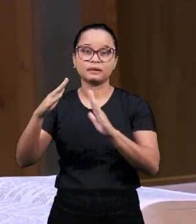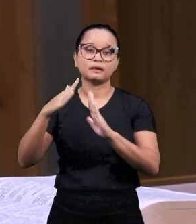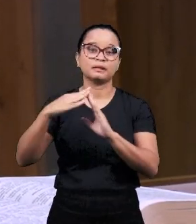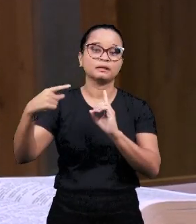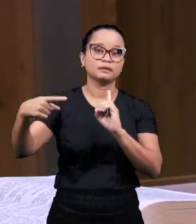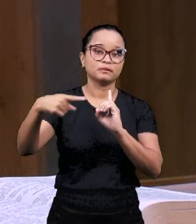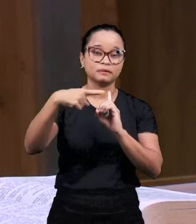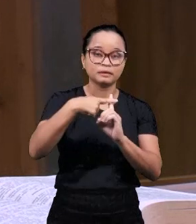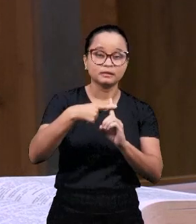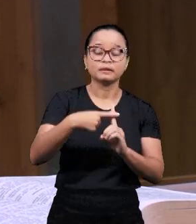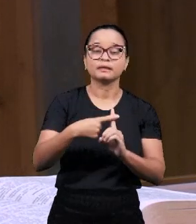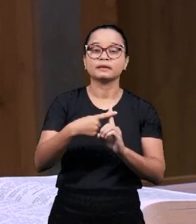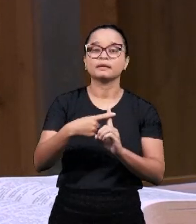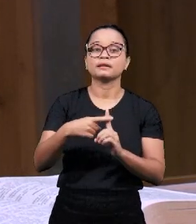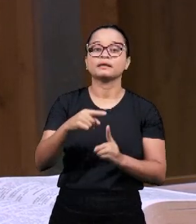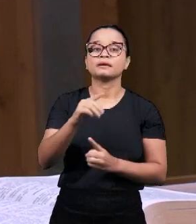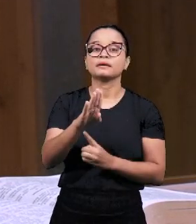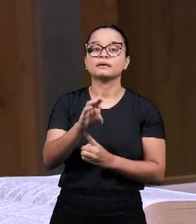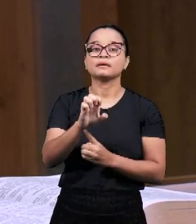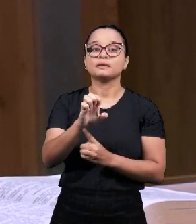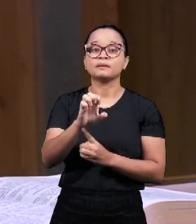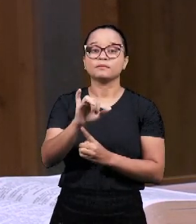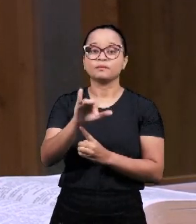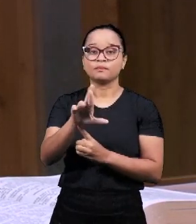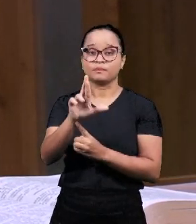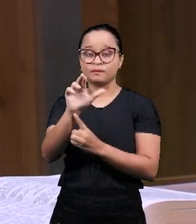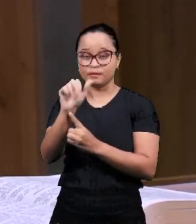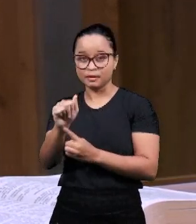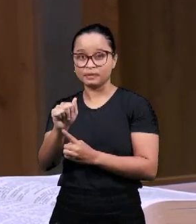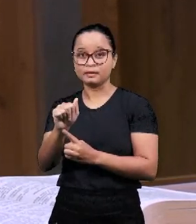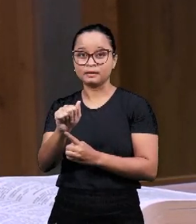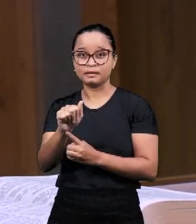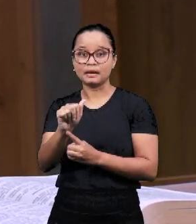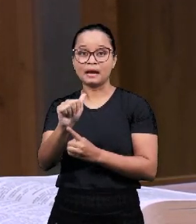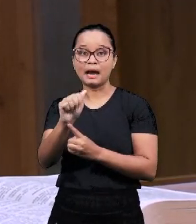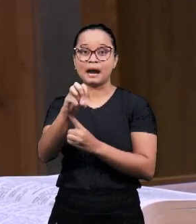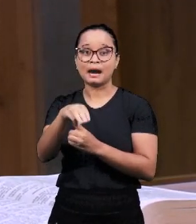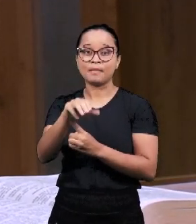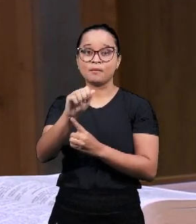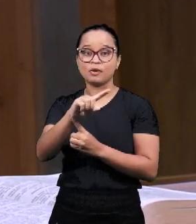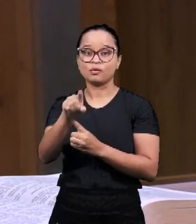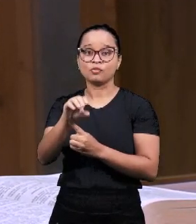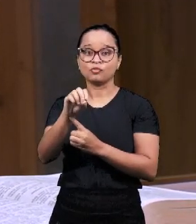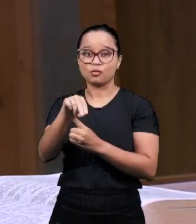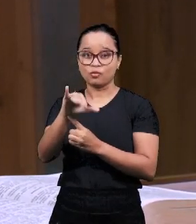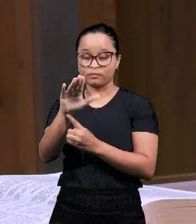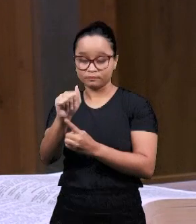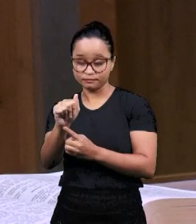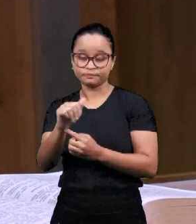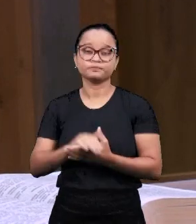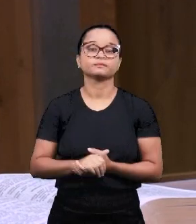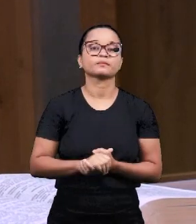de Beira, Amazonas, dans la communauté d'Igarapé, le district